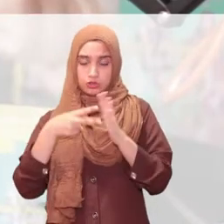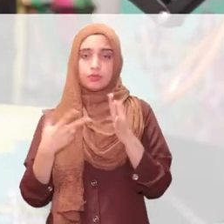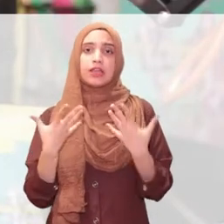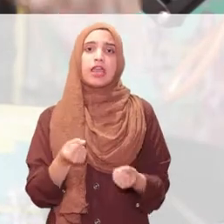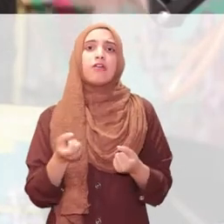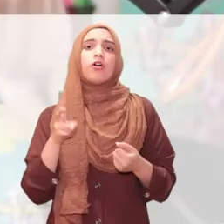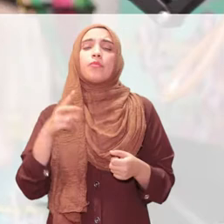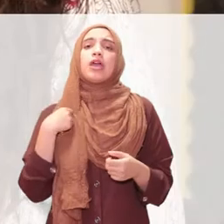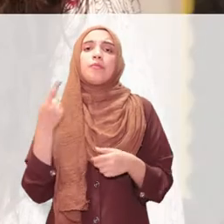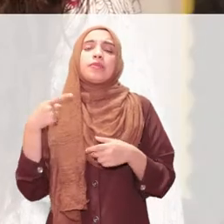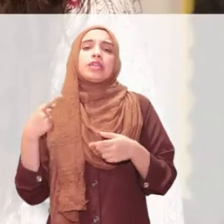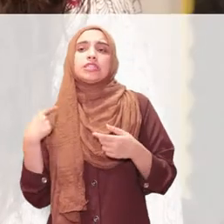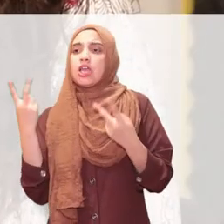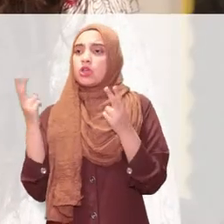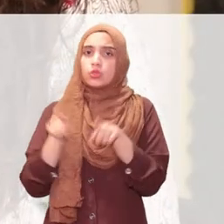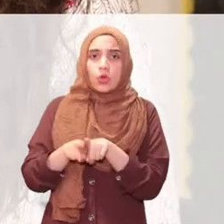टू